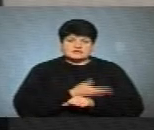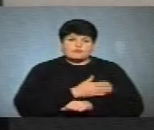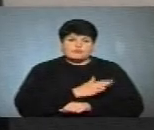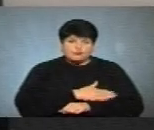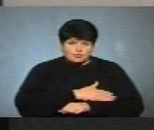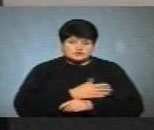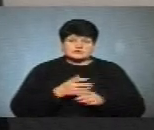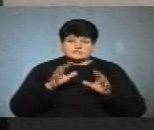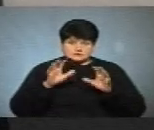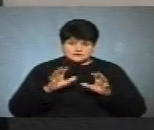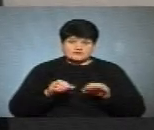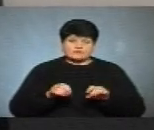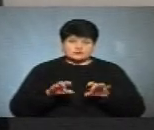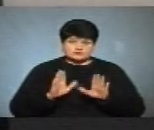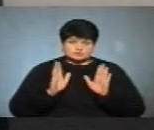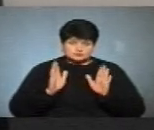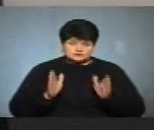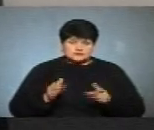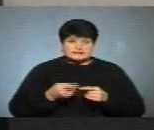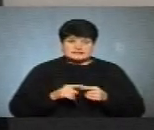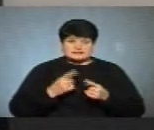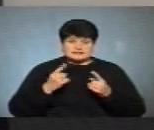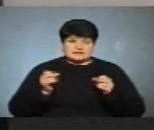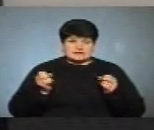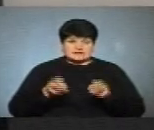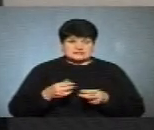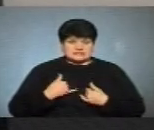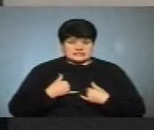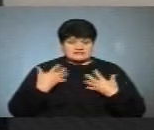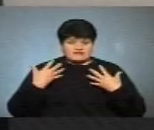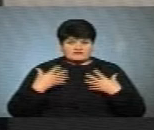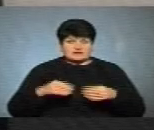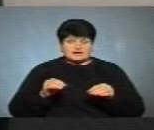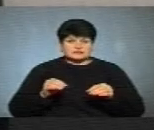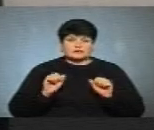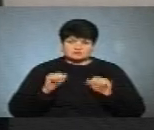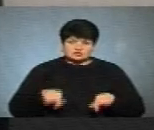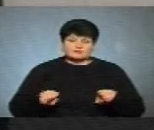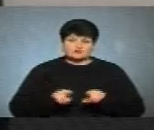все законодавчо до кінця врегулюється. А це великий ризик для нас – втратити фахівців. Можливо, так.